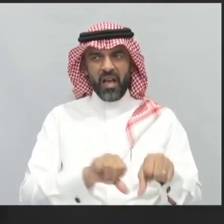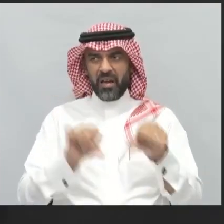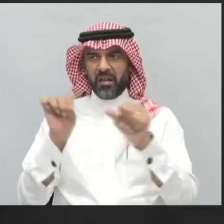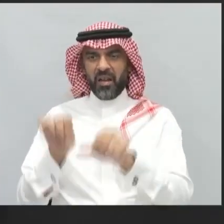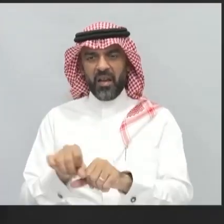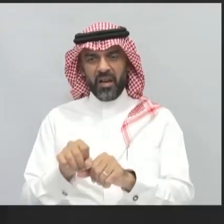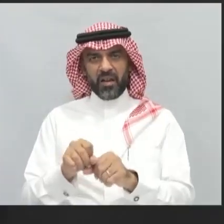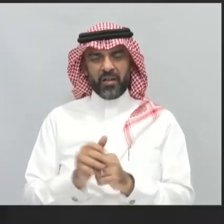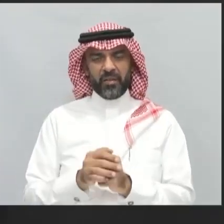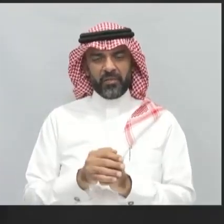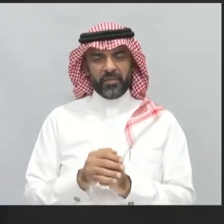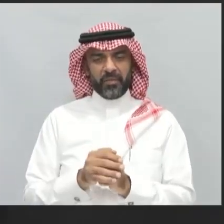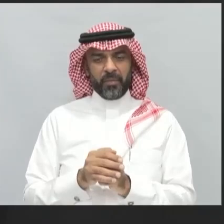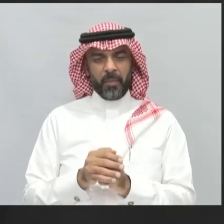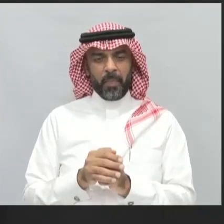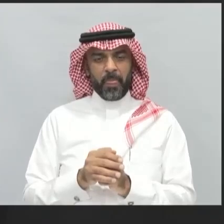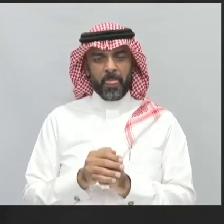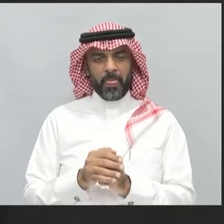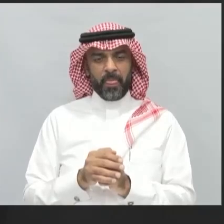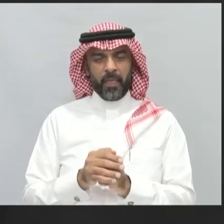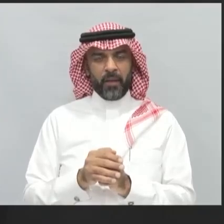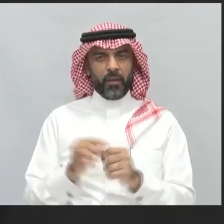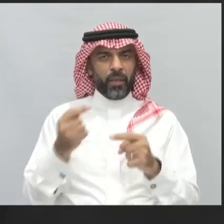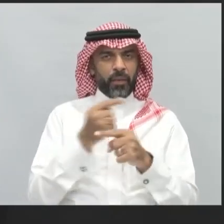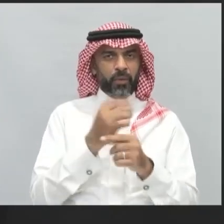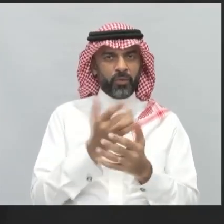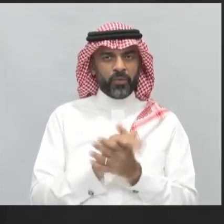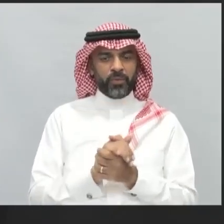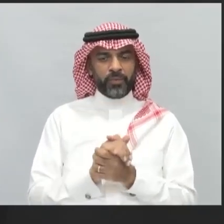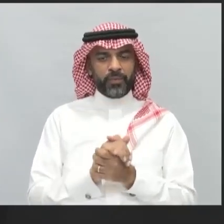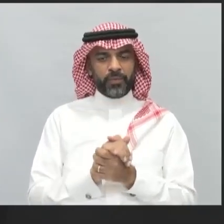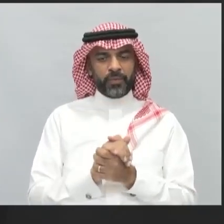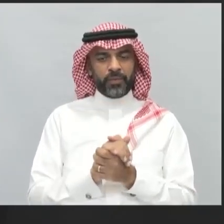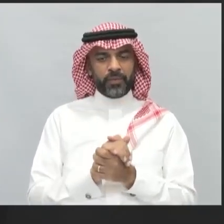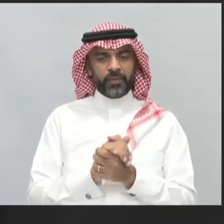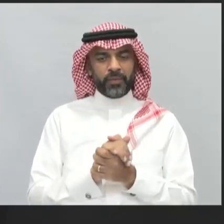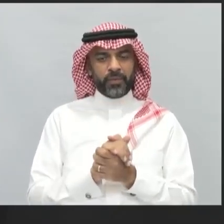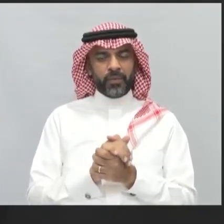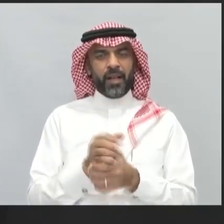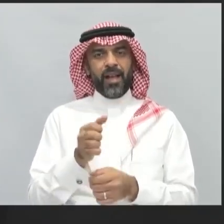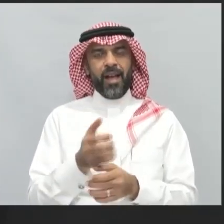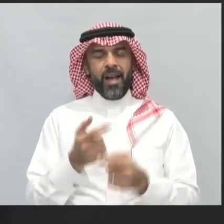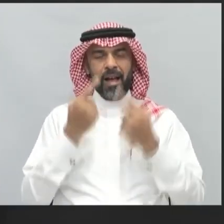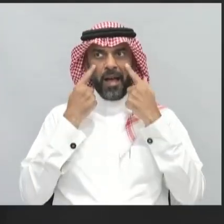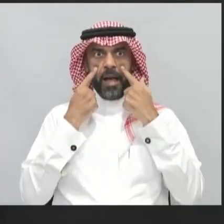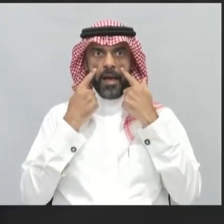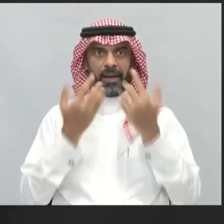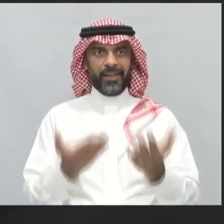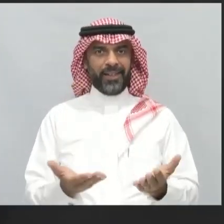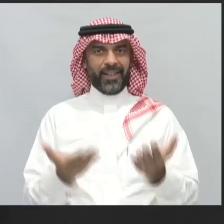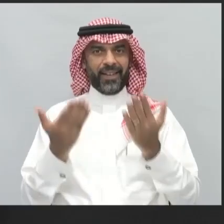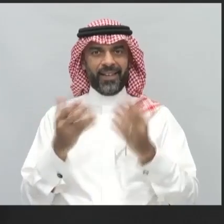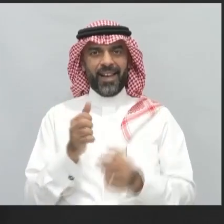امات او نحوها ما ضده نعم احسنتم ضده احيا اهلك